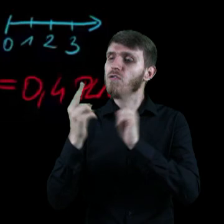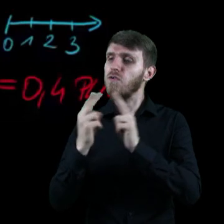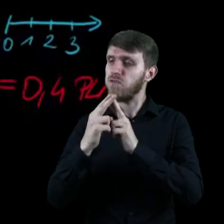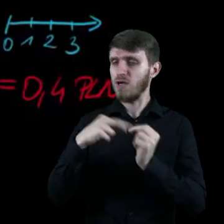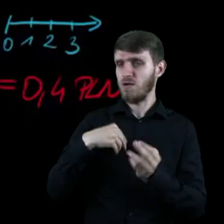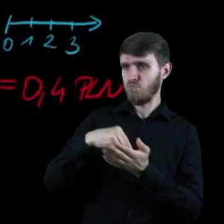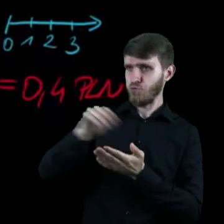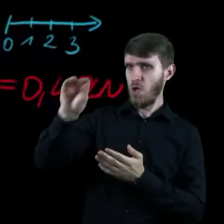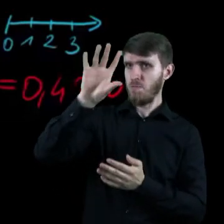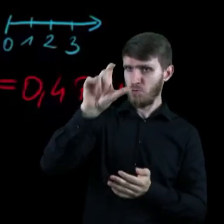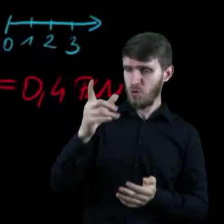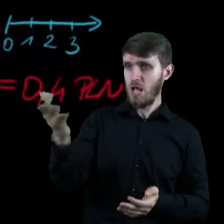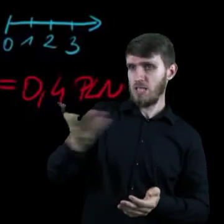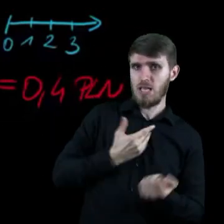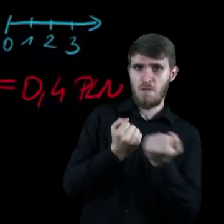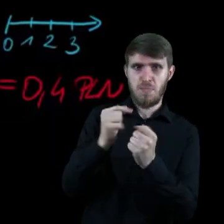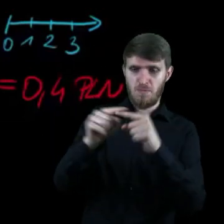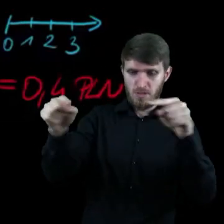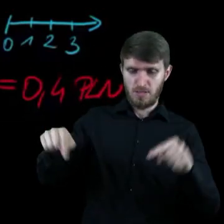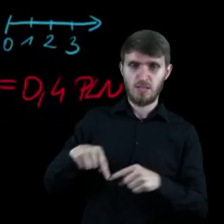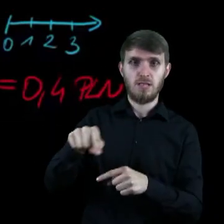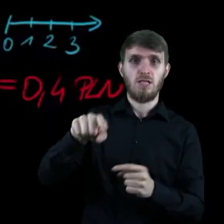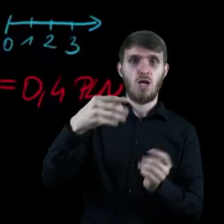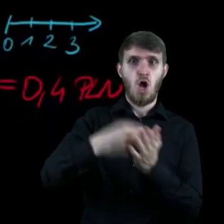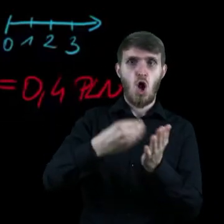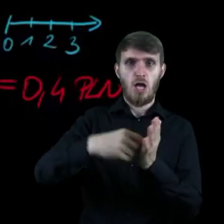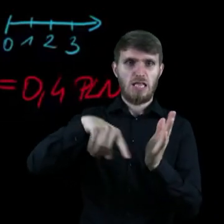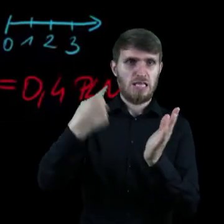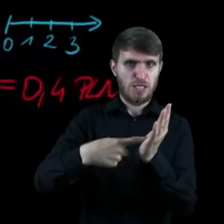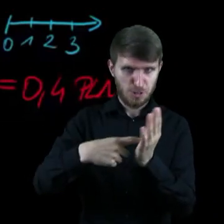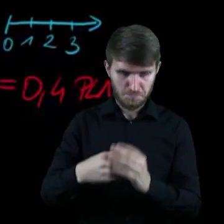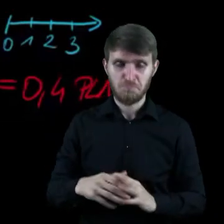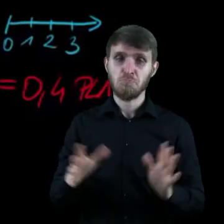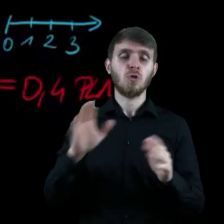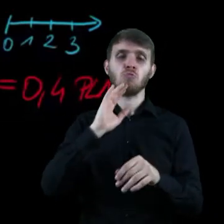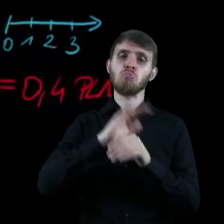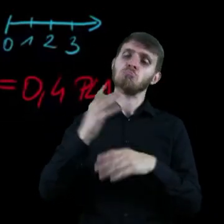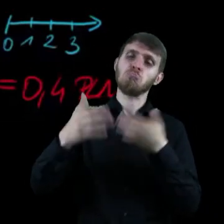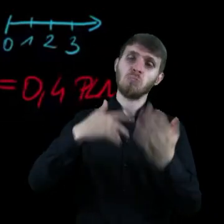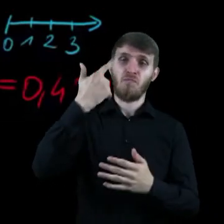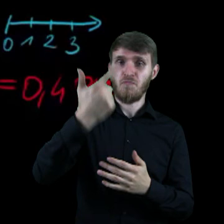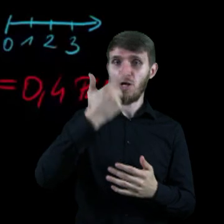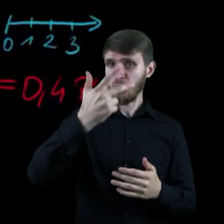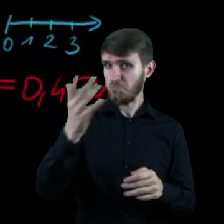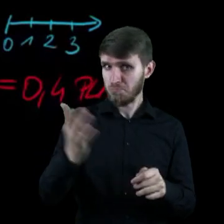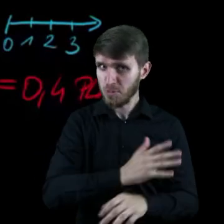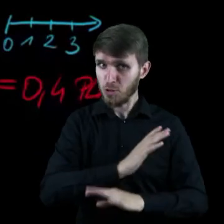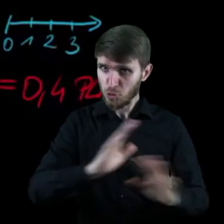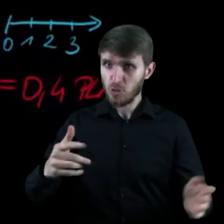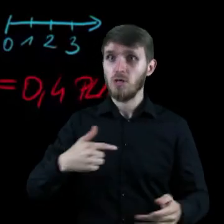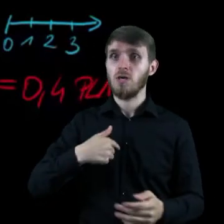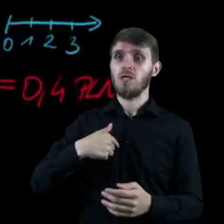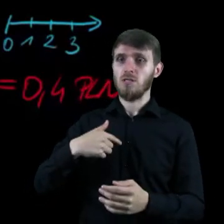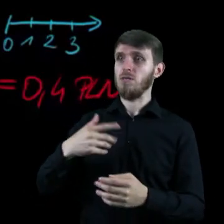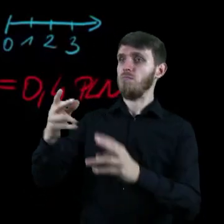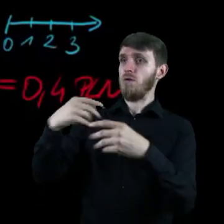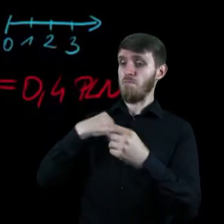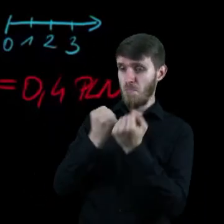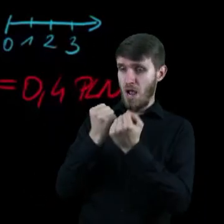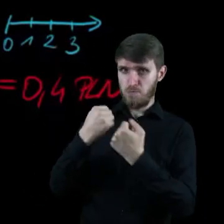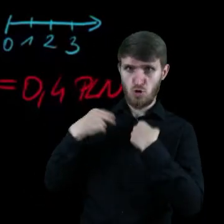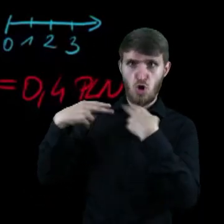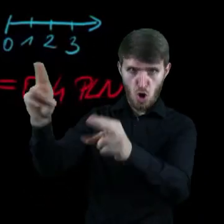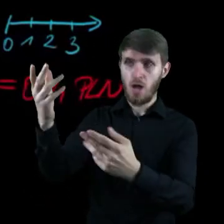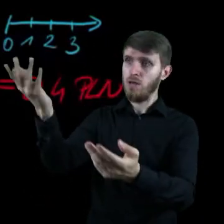które mają wartość nominalną 1000 złotych. Czyli dzisiaj płacę 500, ale dostaję zobowiązanie od firmy, że na przykład